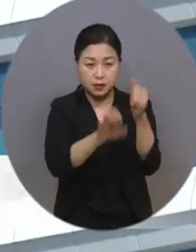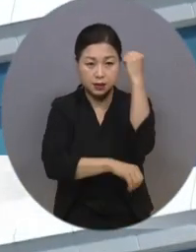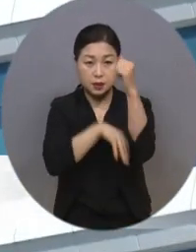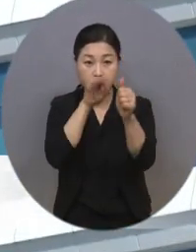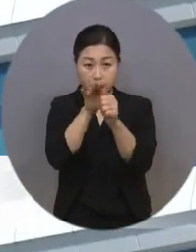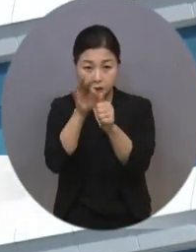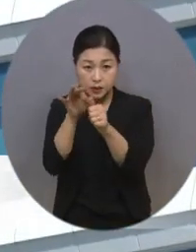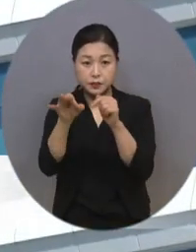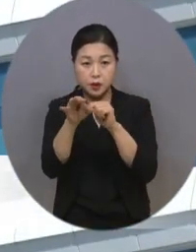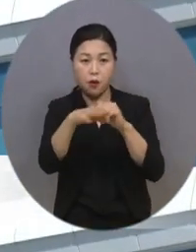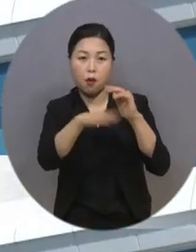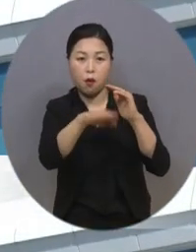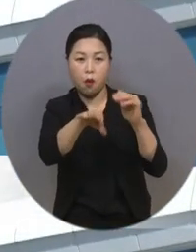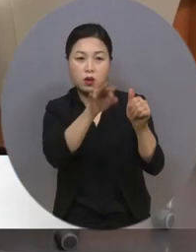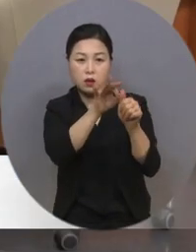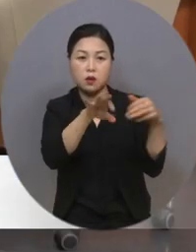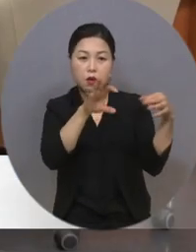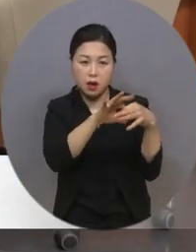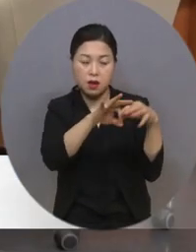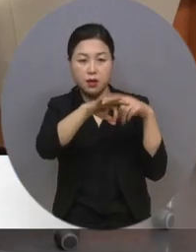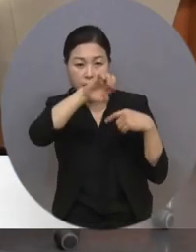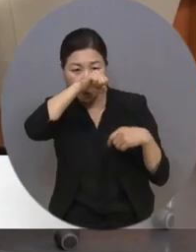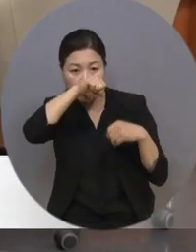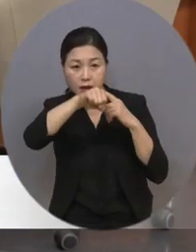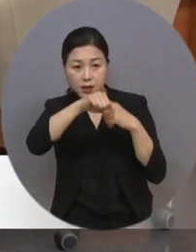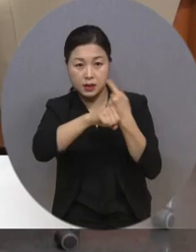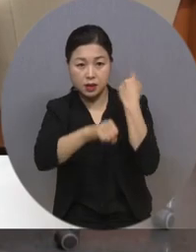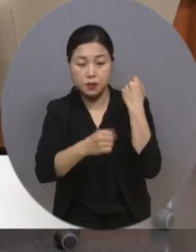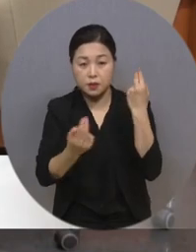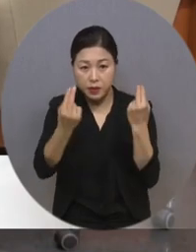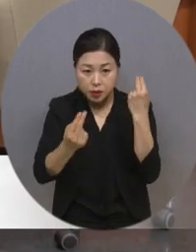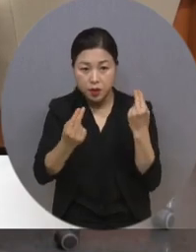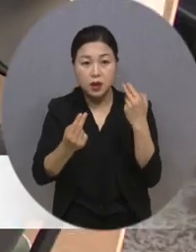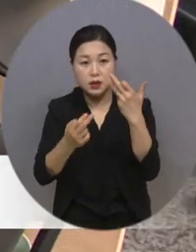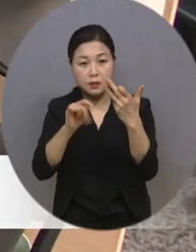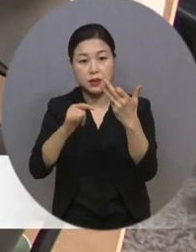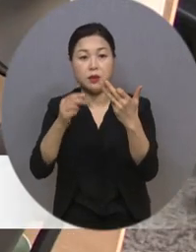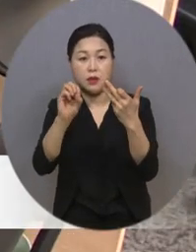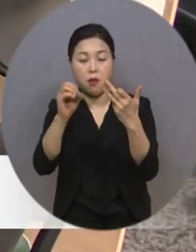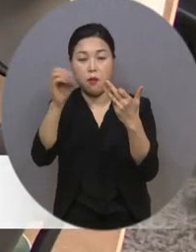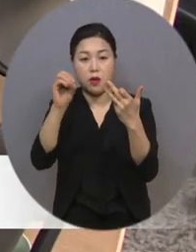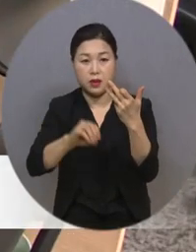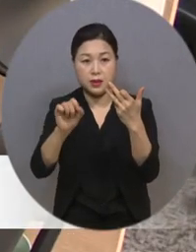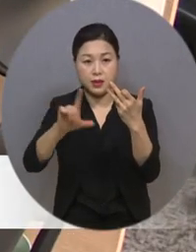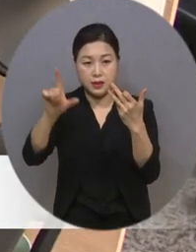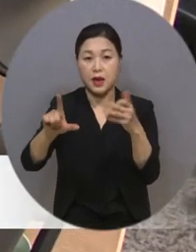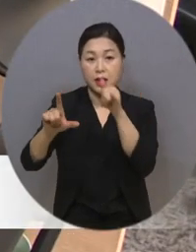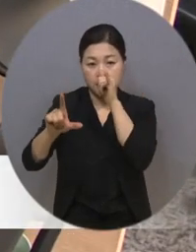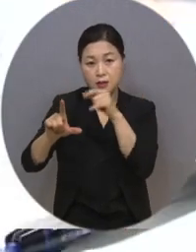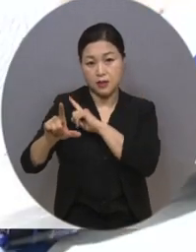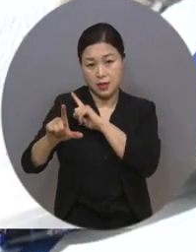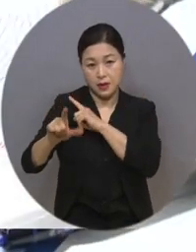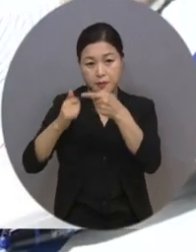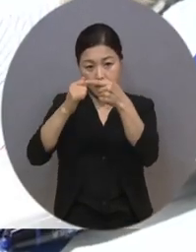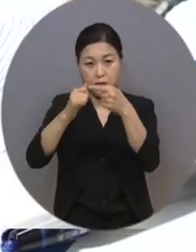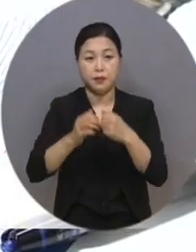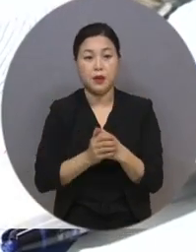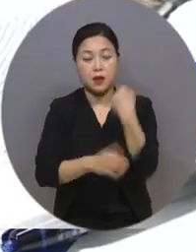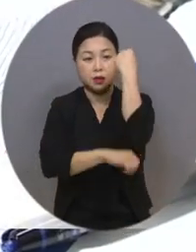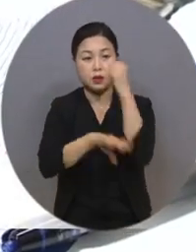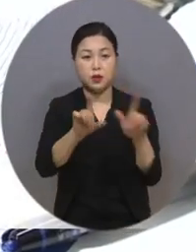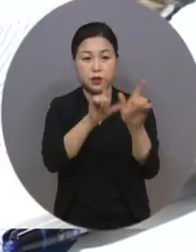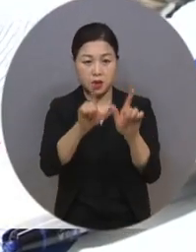기초연금 등 공적 연금 관련 예산이 전년대비 18.0% 늘어 증가율이 가장 높았고